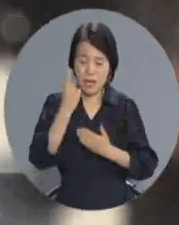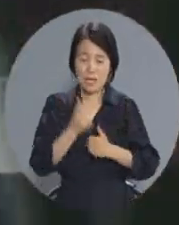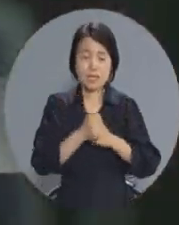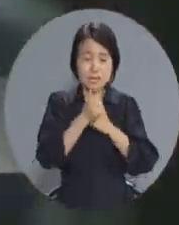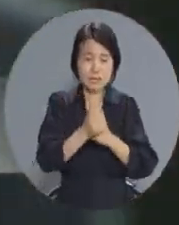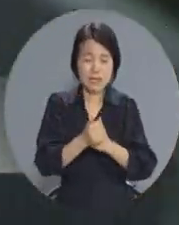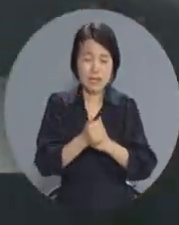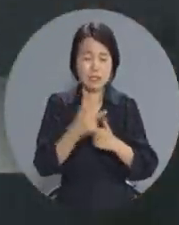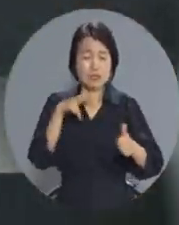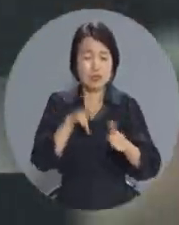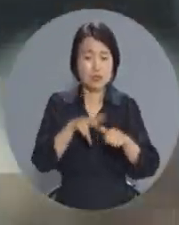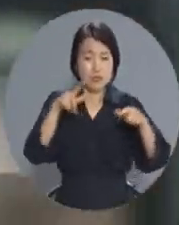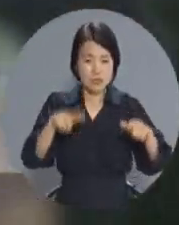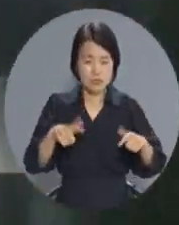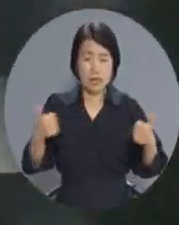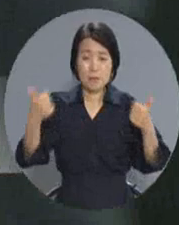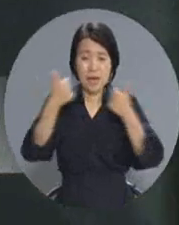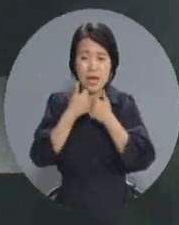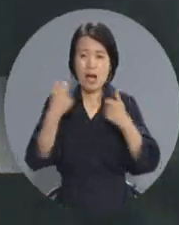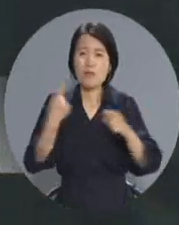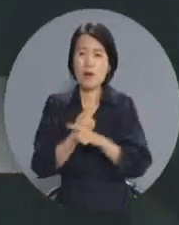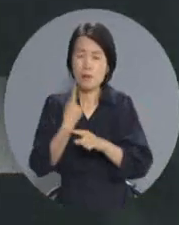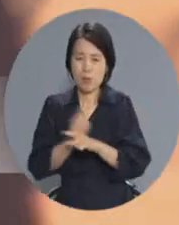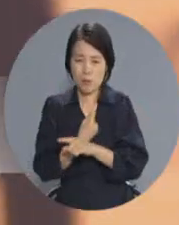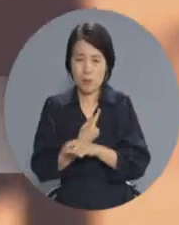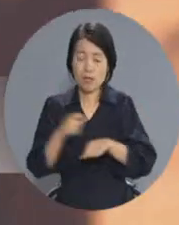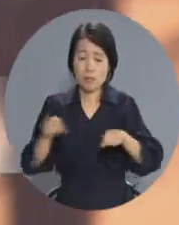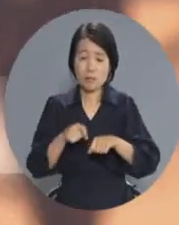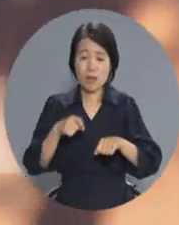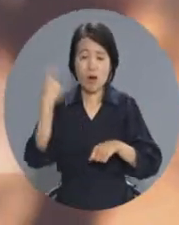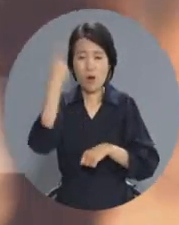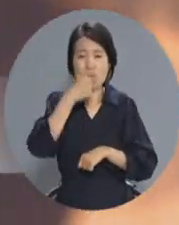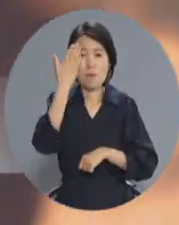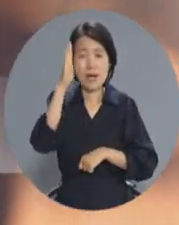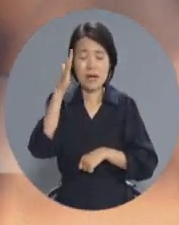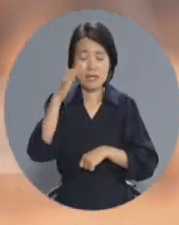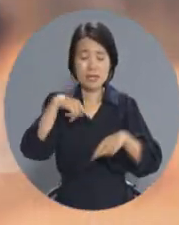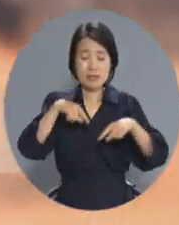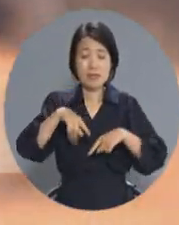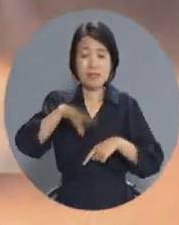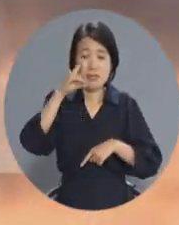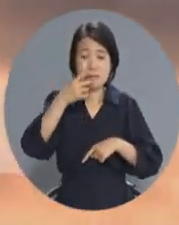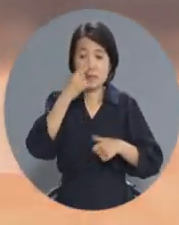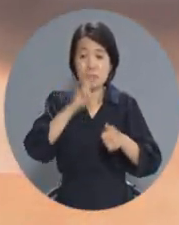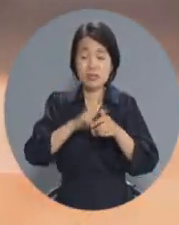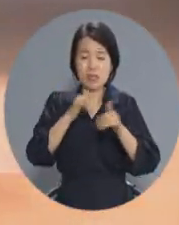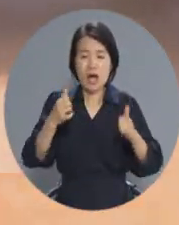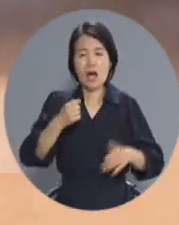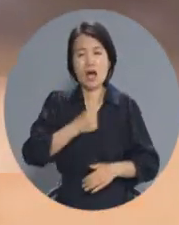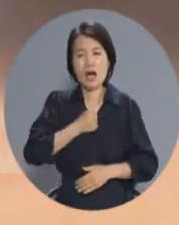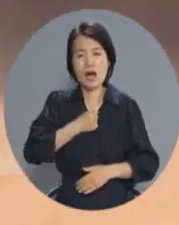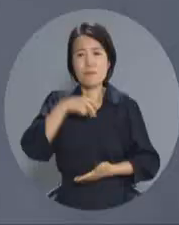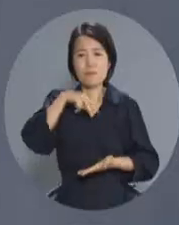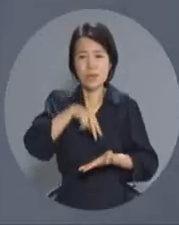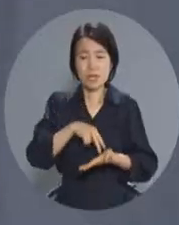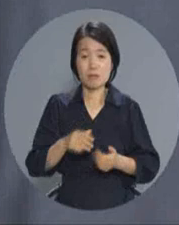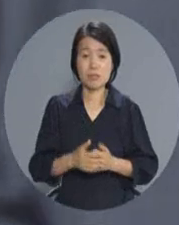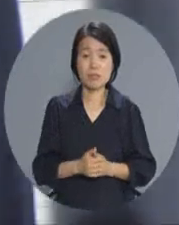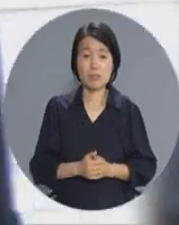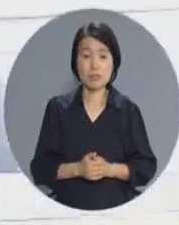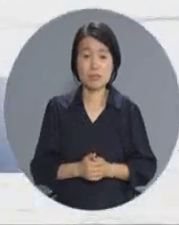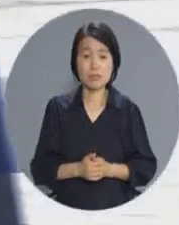출마 지역과 대진표가 달라질 수 있다 보니 특히 인지도가 낮은 정치 신인들은 답답함을 호소하고 있습니다